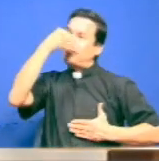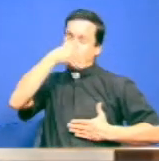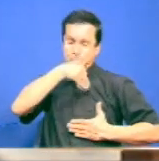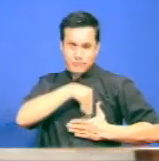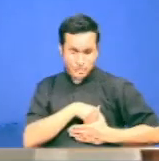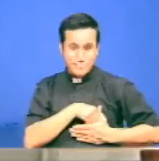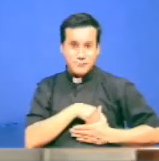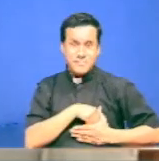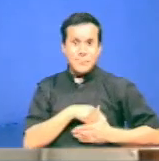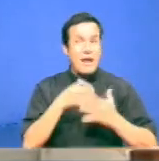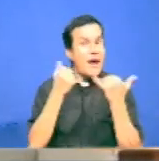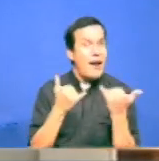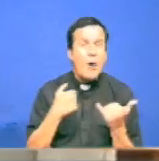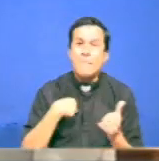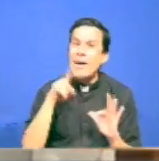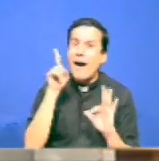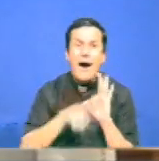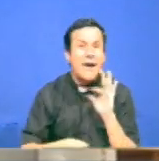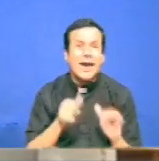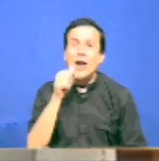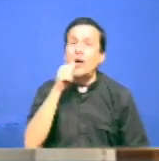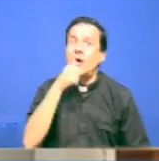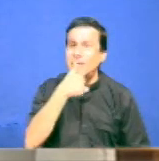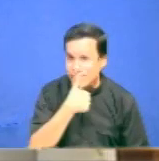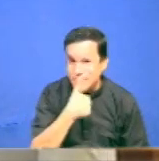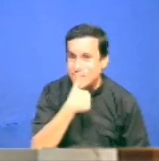Since I cannot at this moment receive you sacramentally,